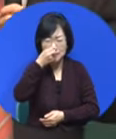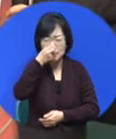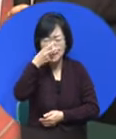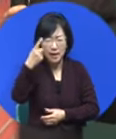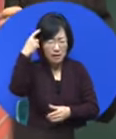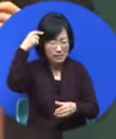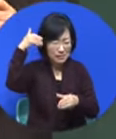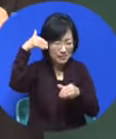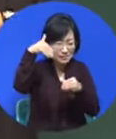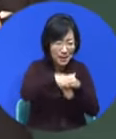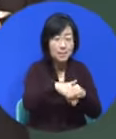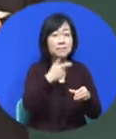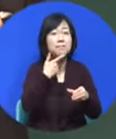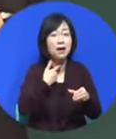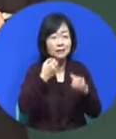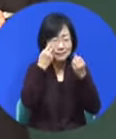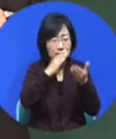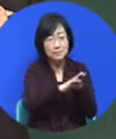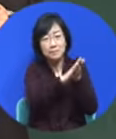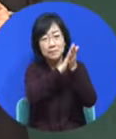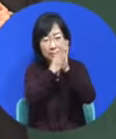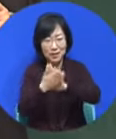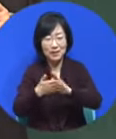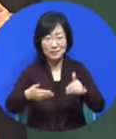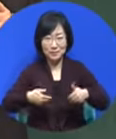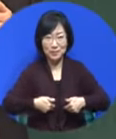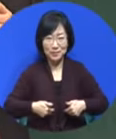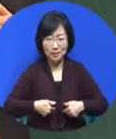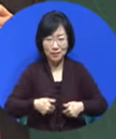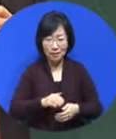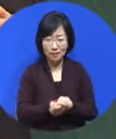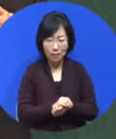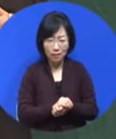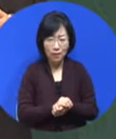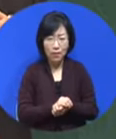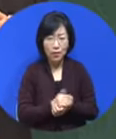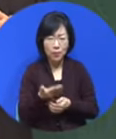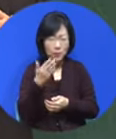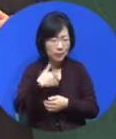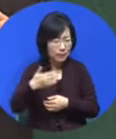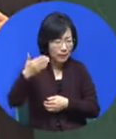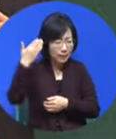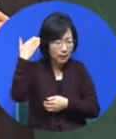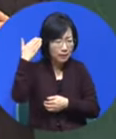바꾸니다 근데 상상 안되는 걸로 각인 있다